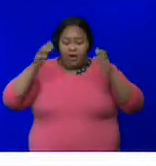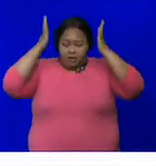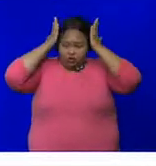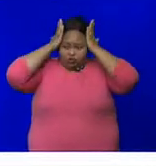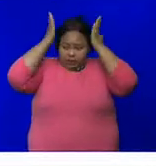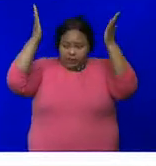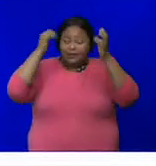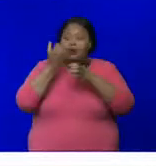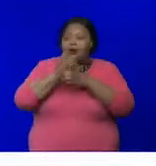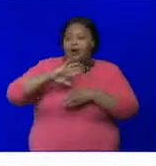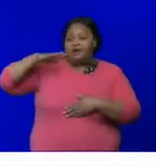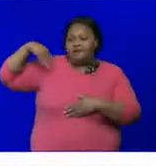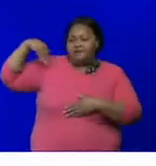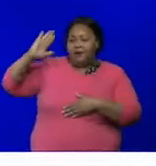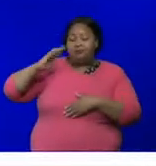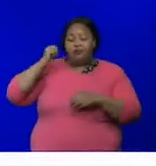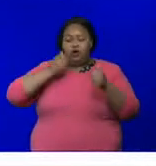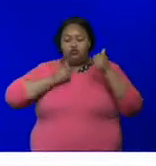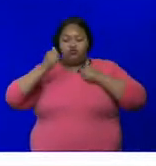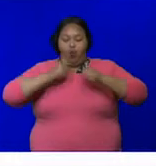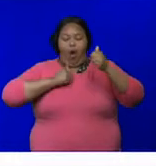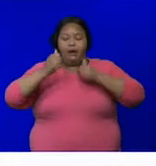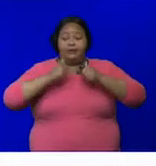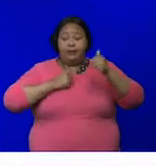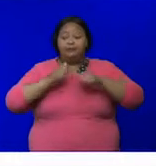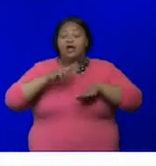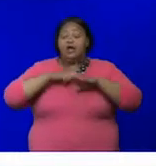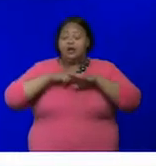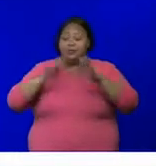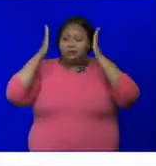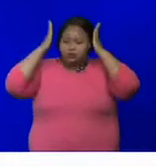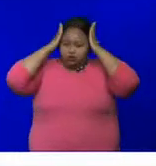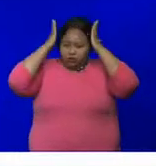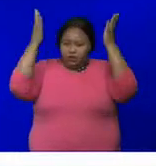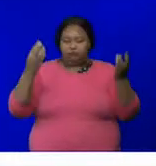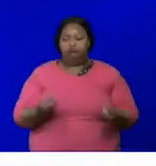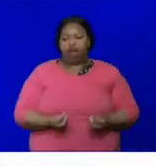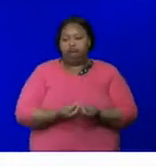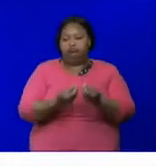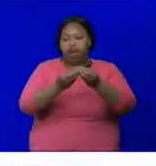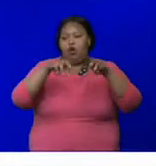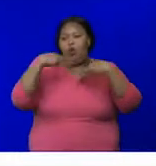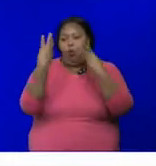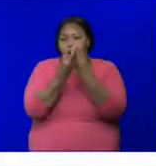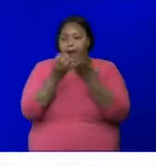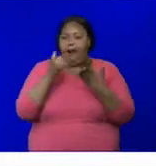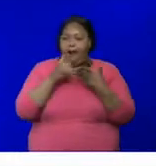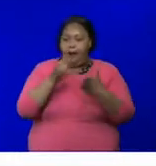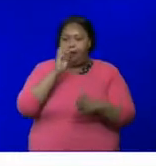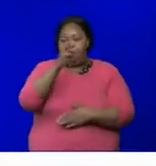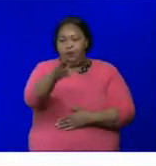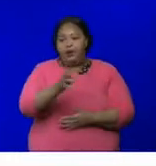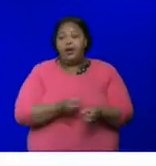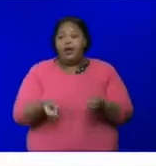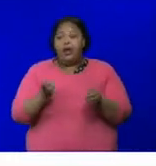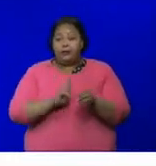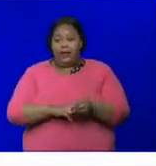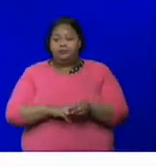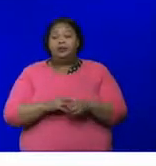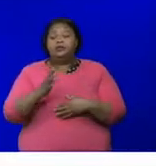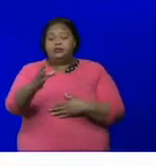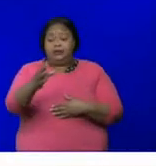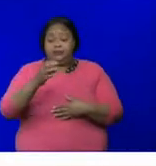eRwanda improvement ke ikhona vele especially since si hireshe coach lo ne